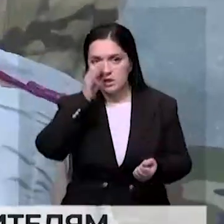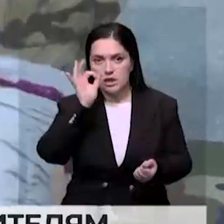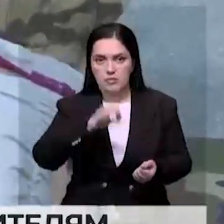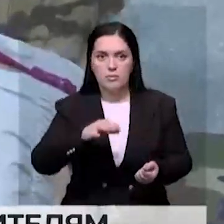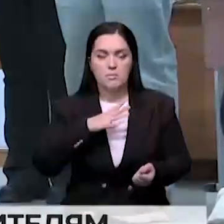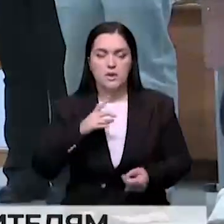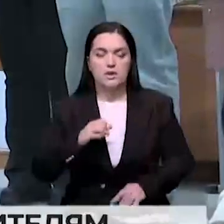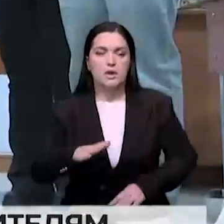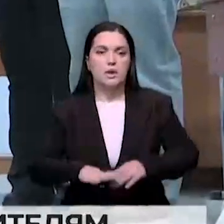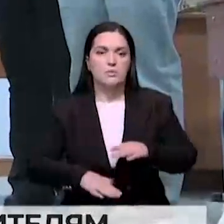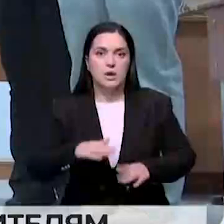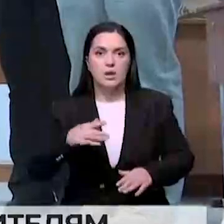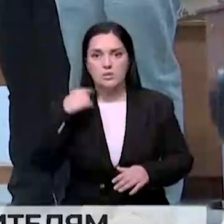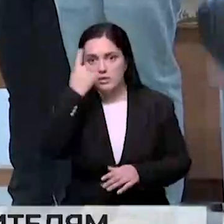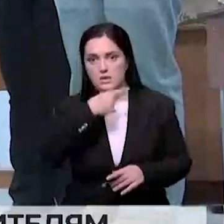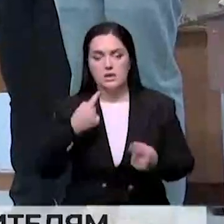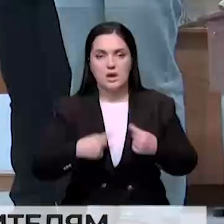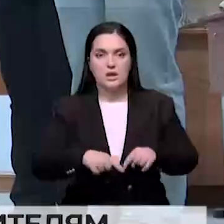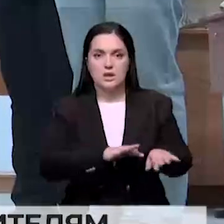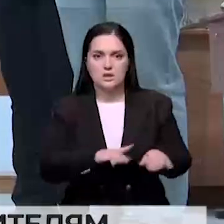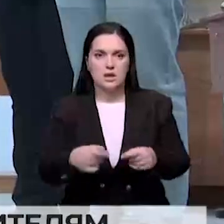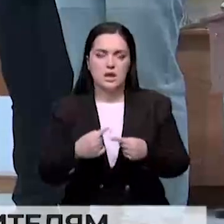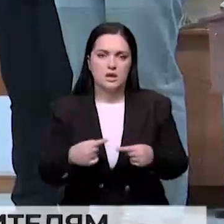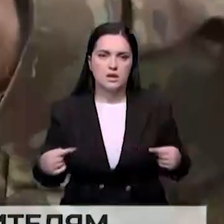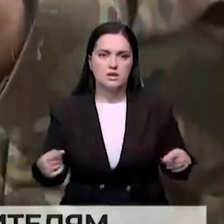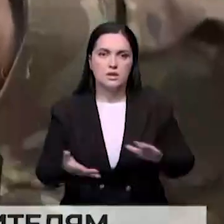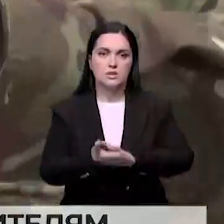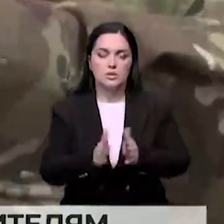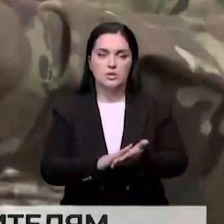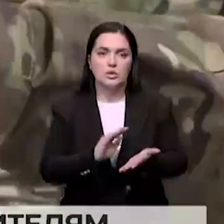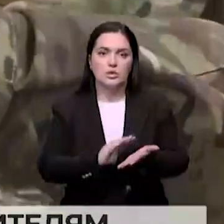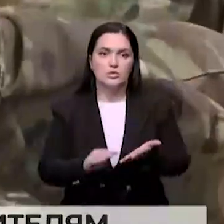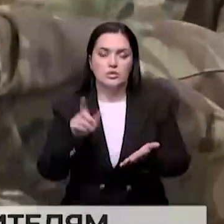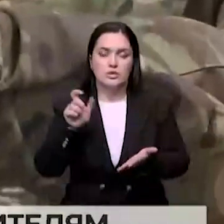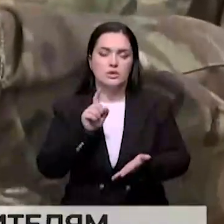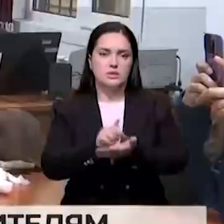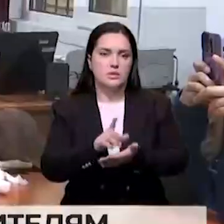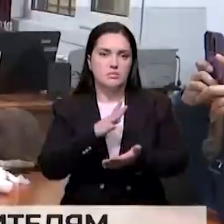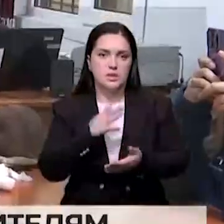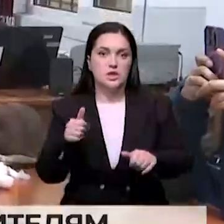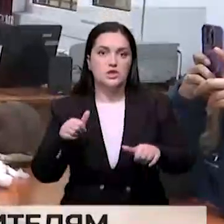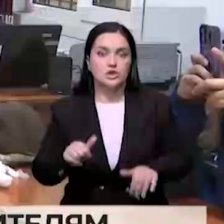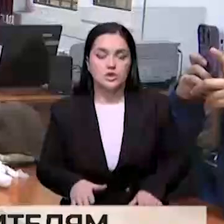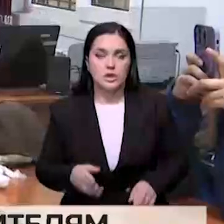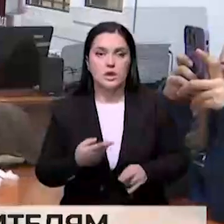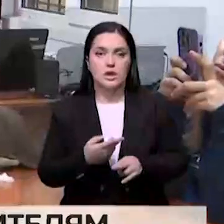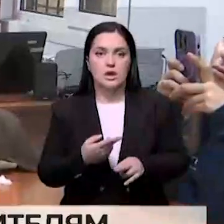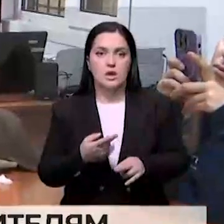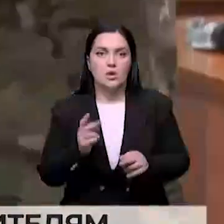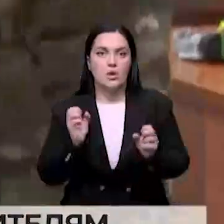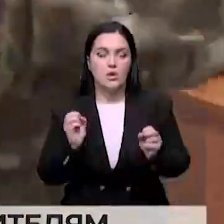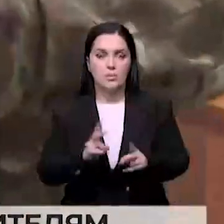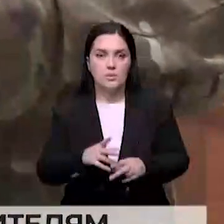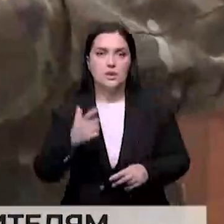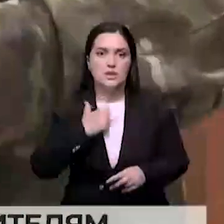закрепили на практике. Организаторы выстраивали различные ситуации, а журналисты должны были их решить. При этом не подвергнуть